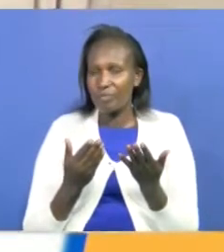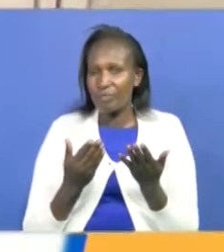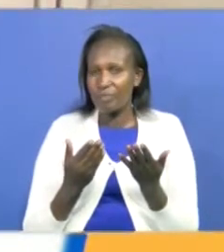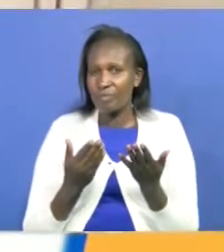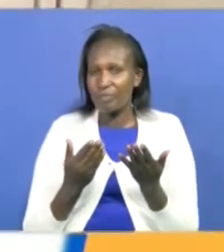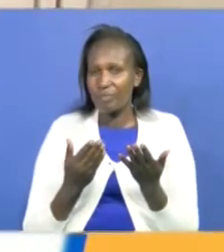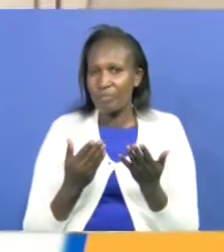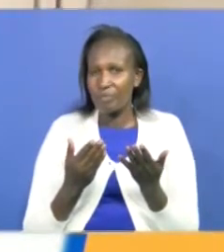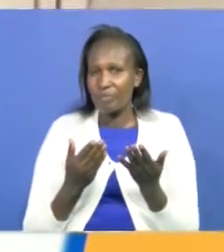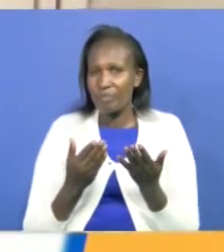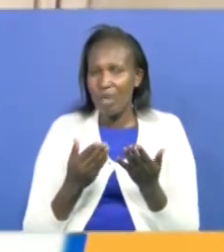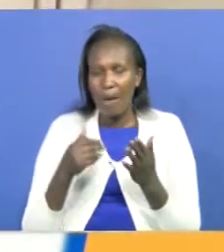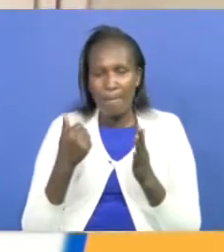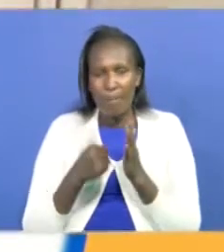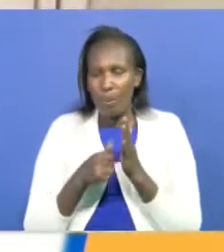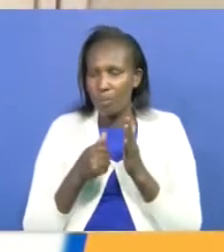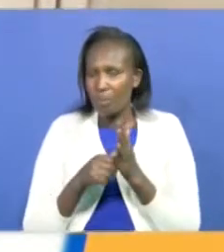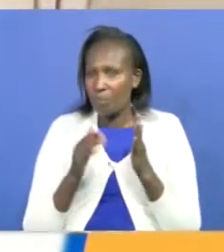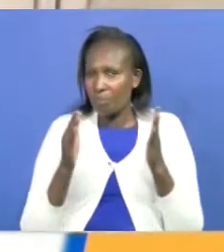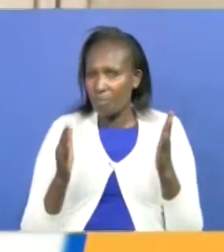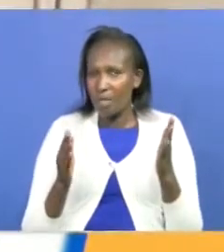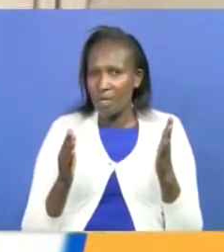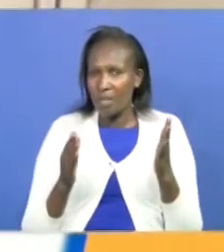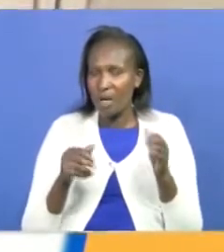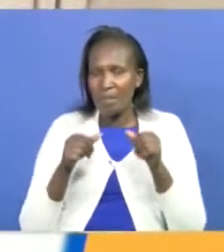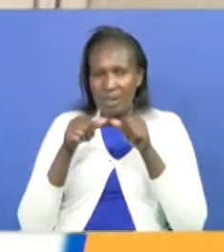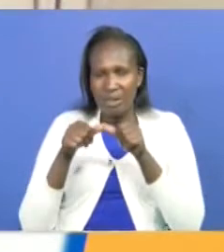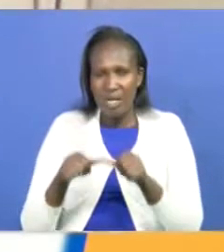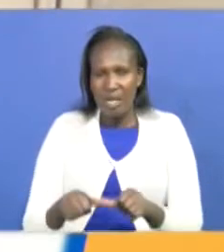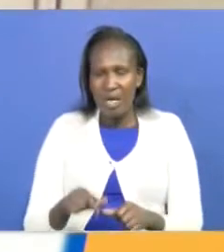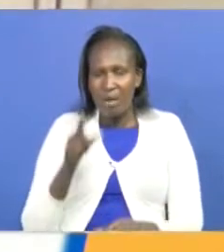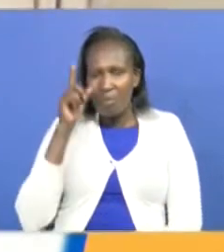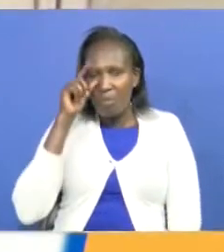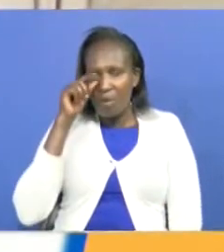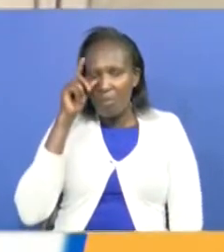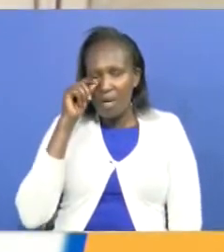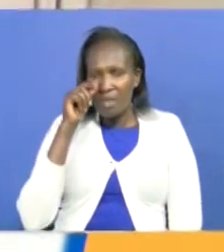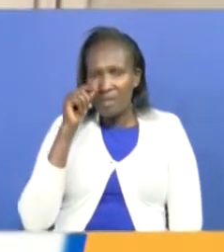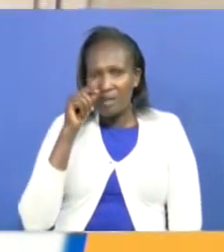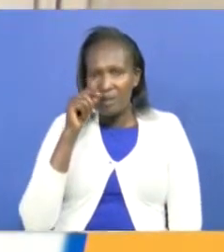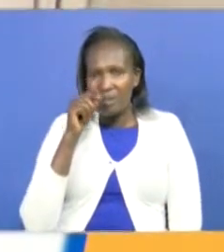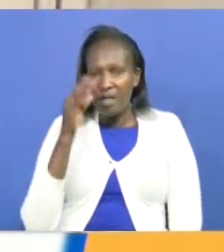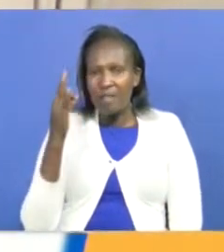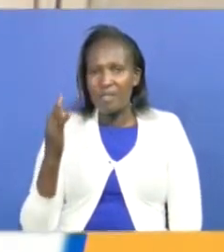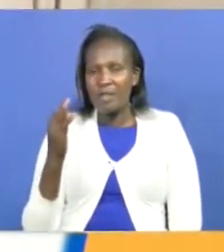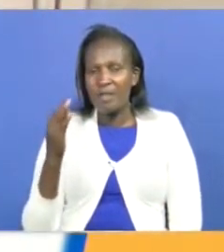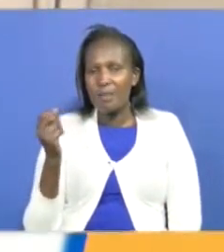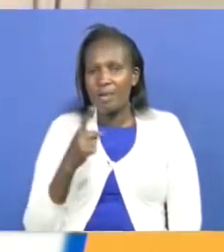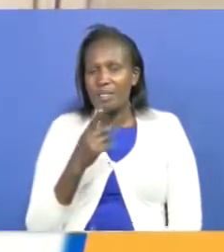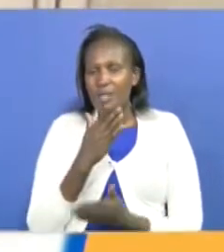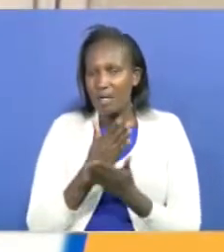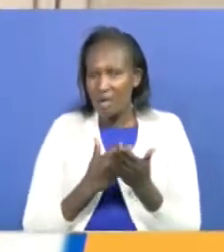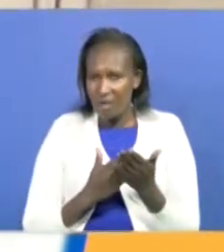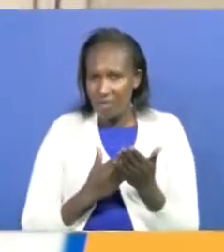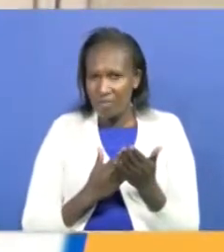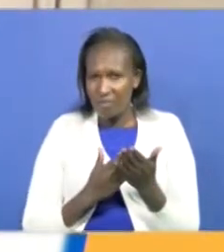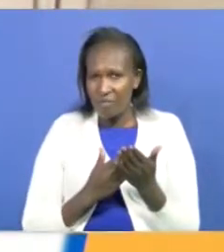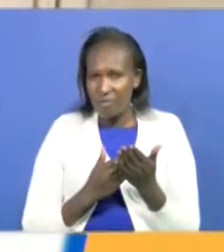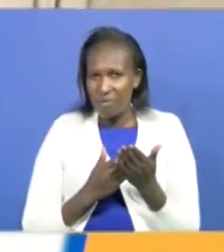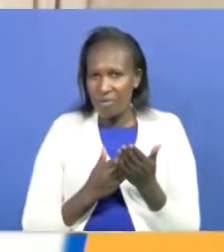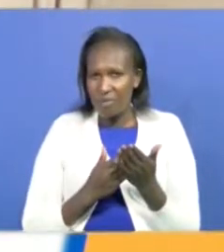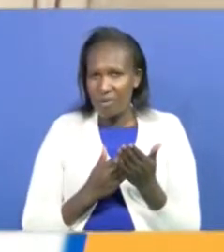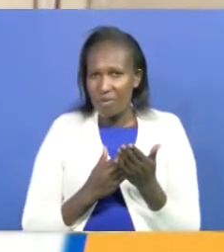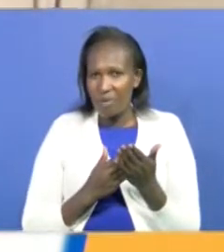ilimfanyia madhara sana. Amekaa huko Mombasa Coast General Hospital kwa miezi 3.5. Ndio rafiki